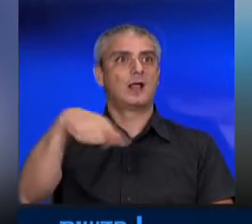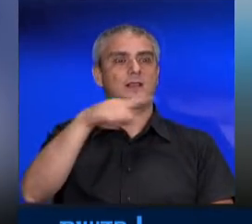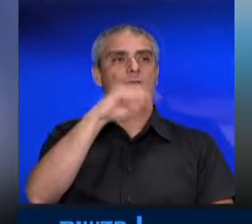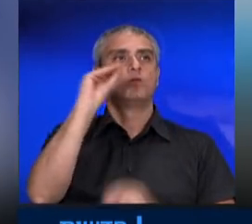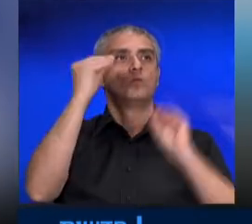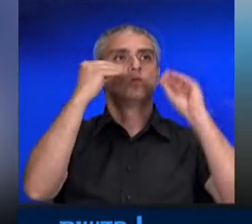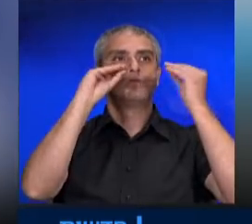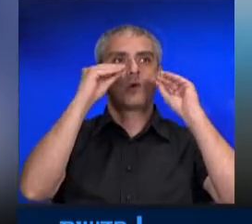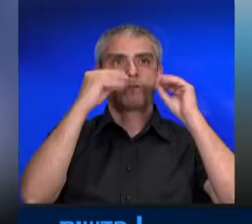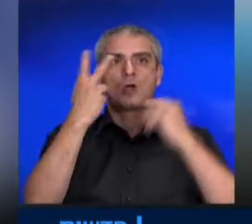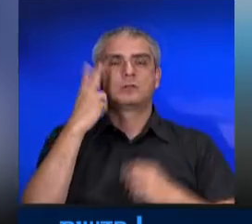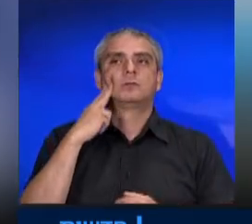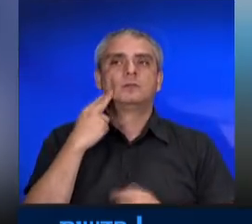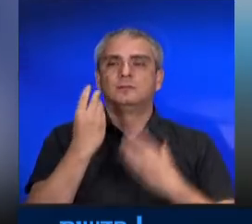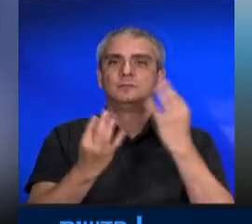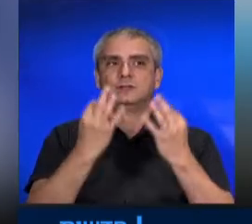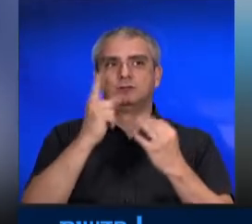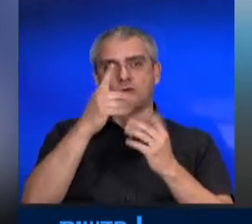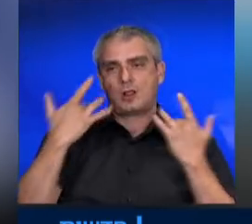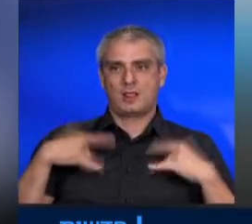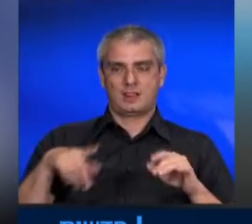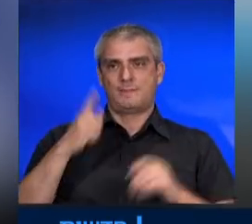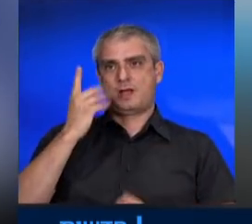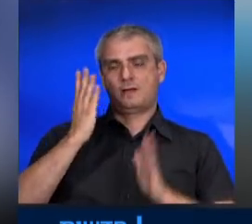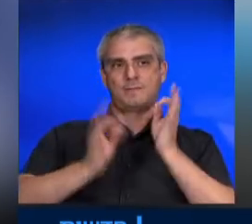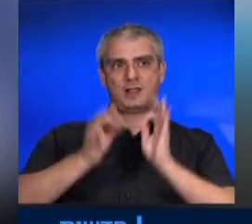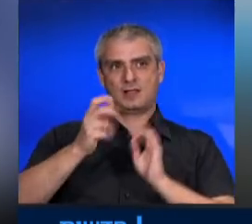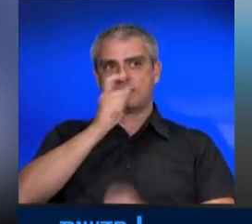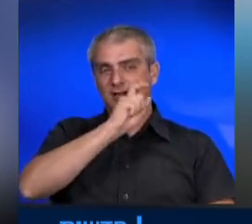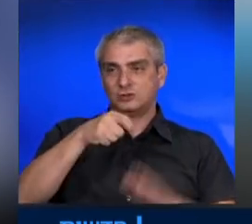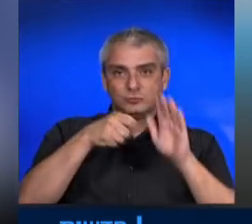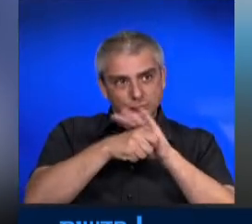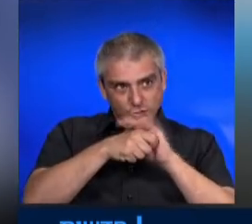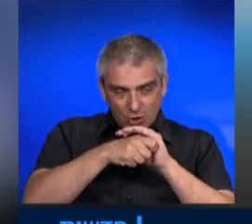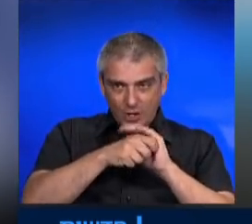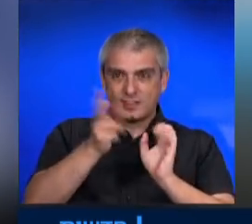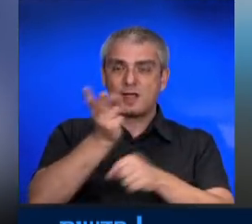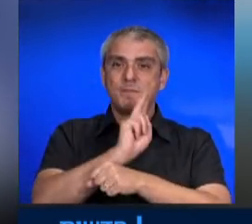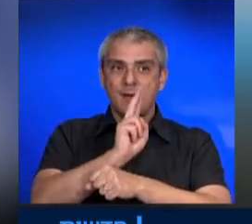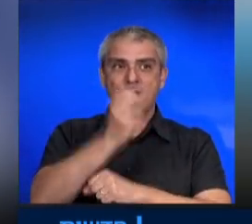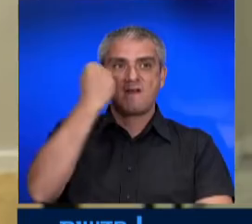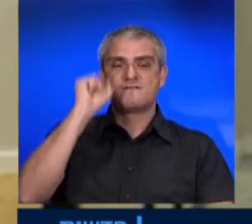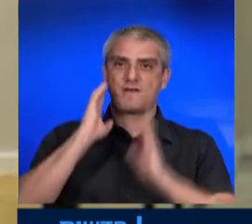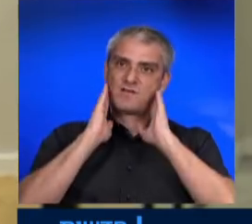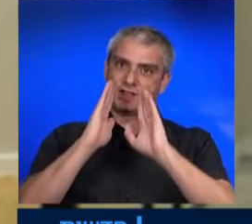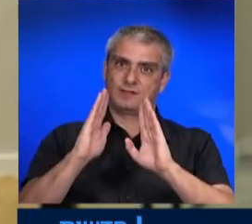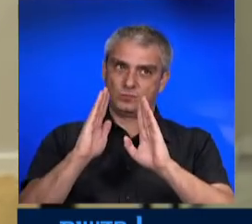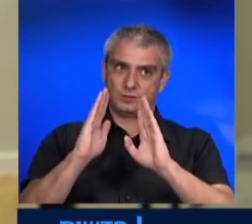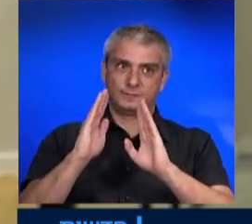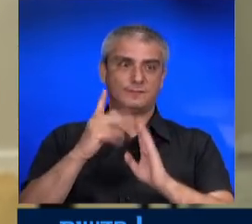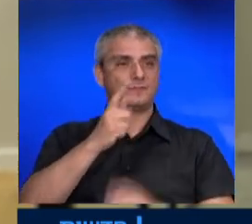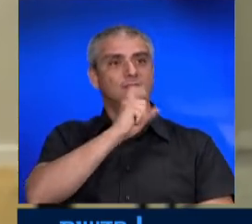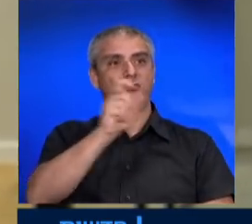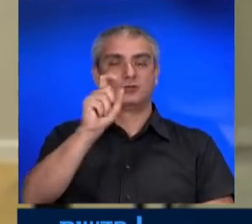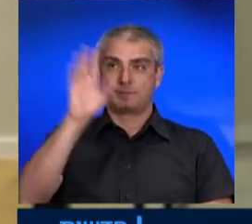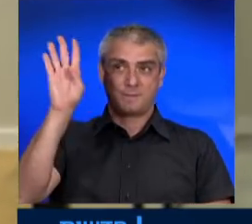משחק עלובות במאבק שלו להתחמק מאימת הדין. הוא נאשם בשוחד, במרמה, בהפרת אמונים. הנאשם